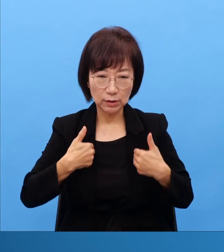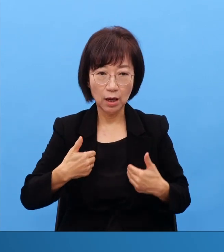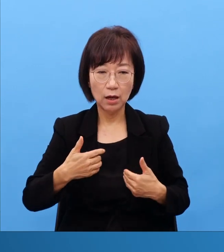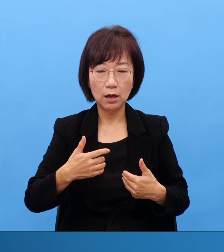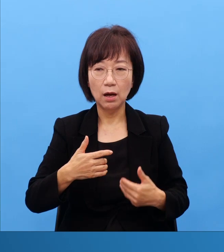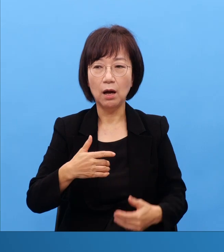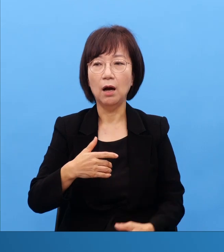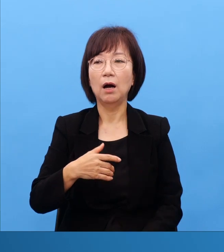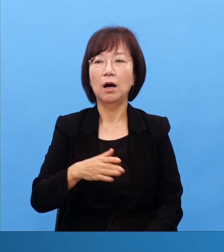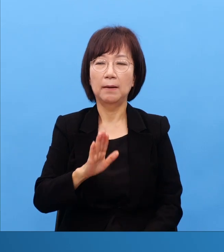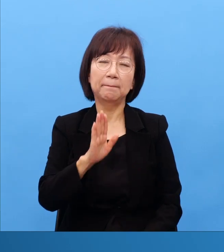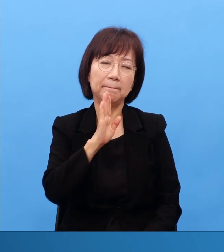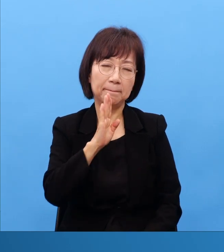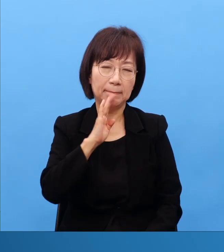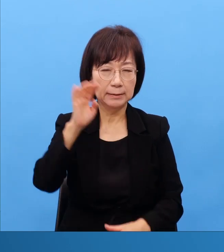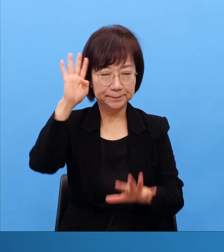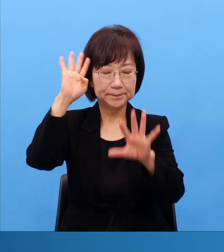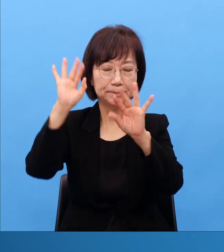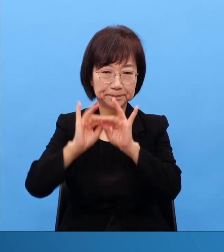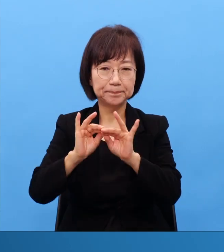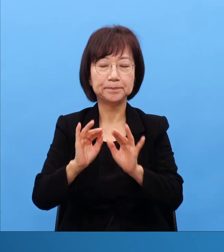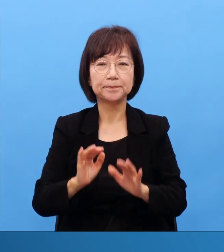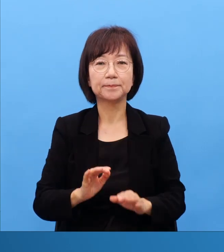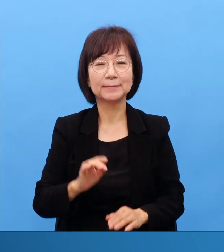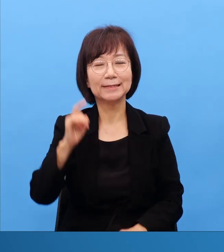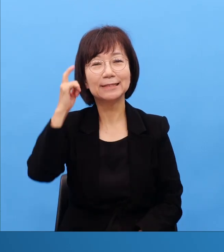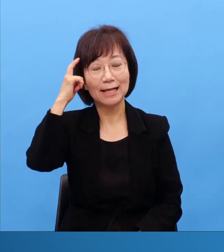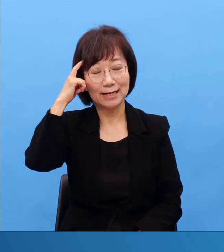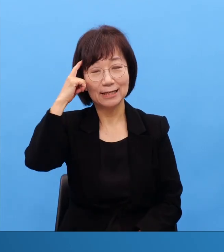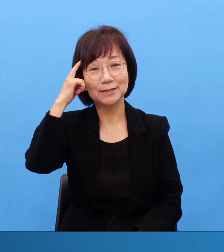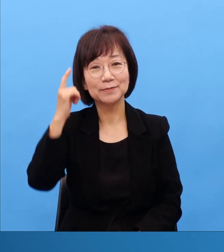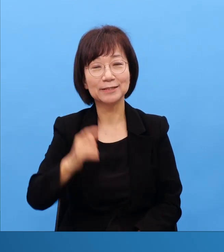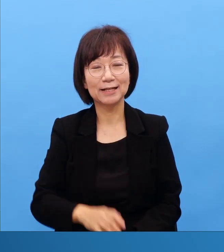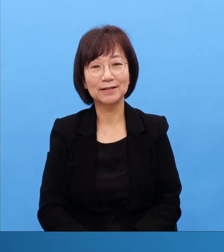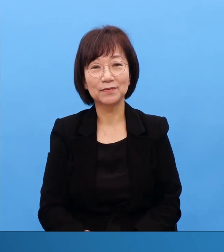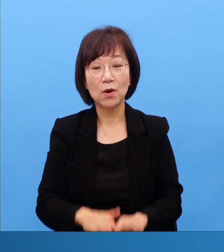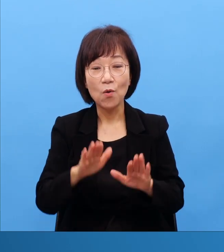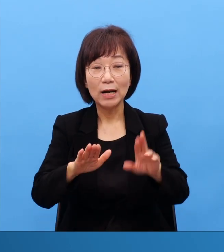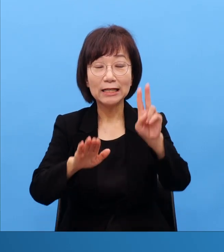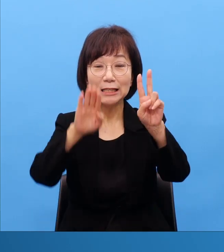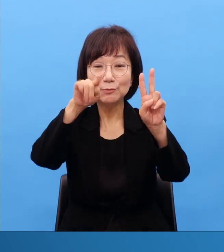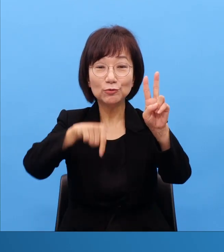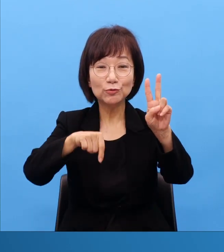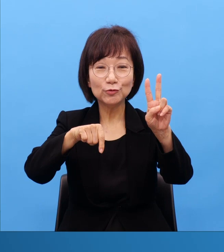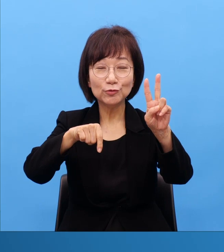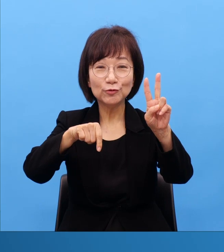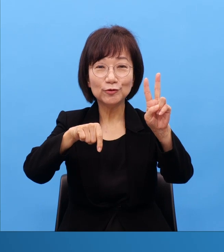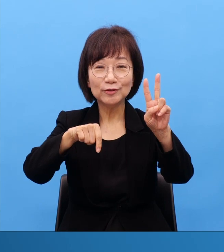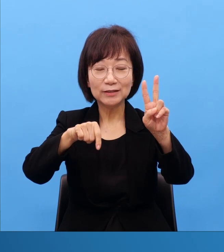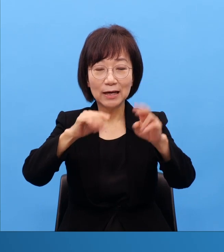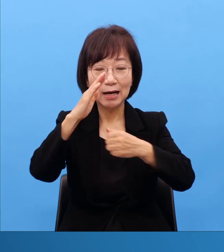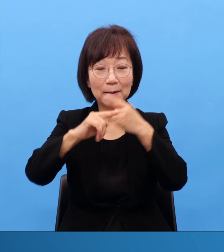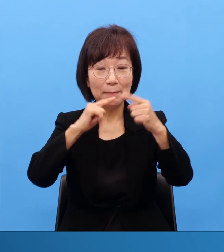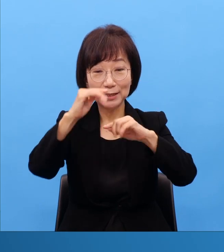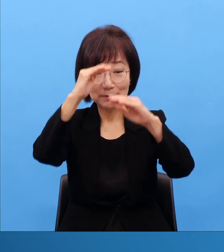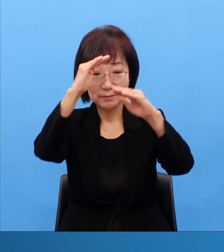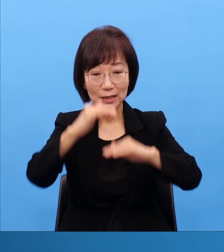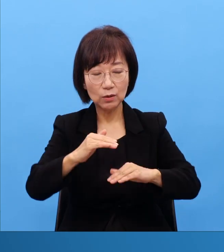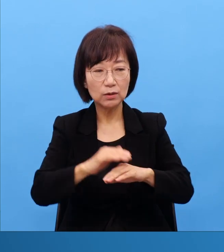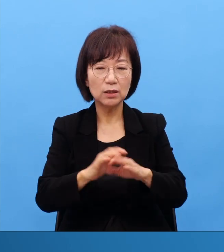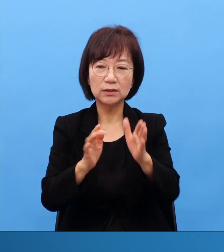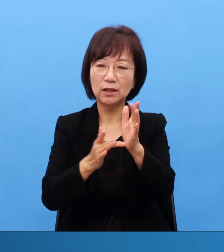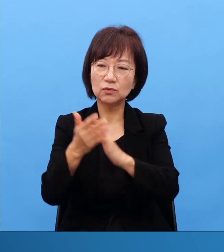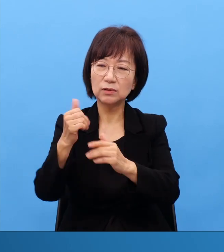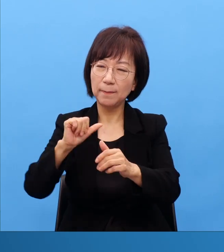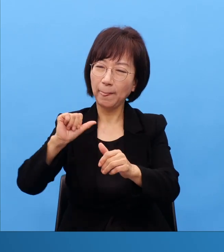we see that they were chastising and scoffing at Jesus. 조롱했다니까요. And they were ridiculing Jesus. Speak of this more than the second service today. 참